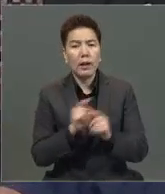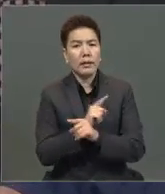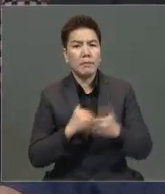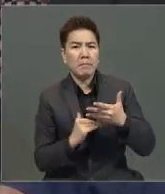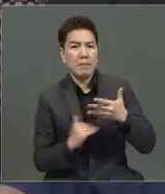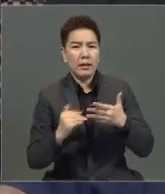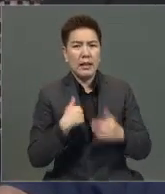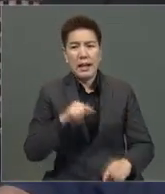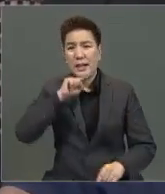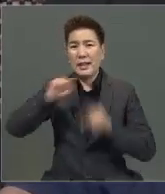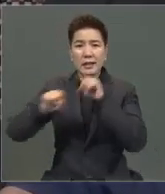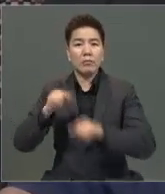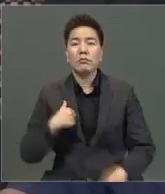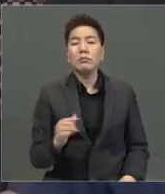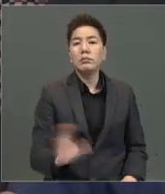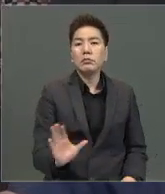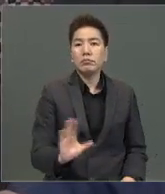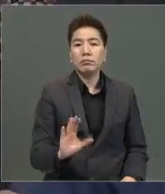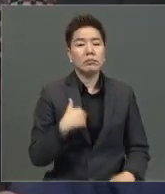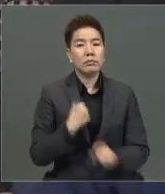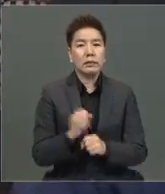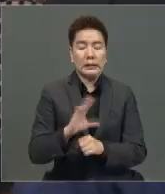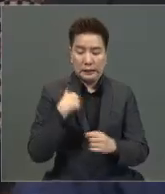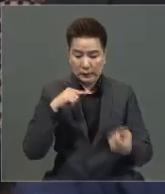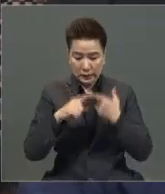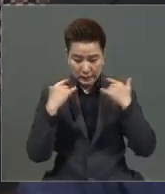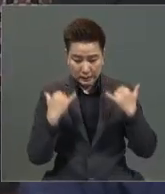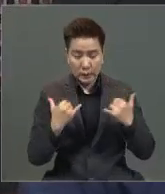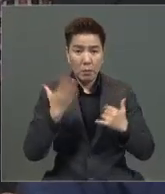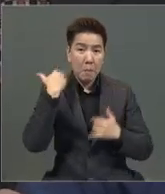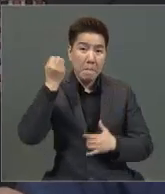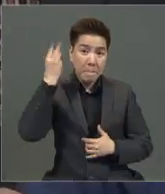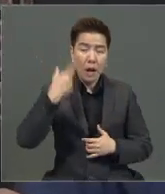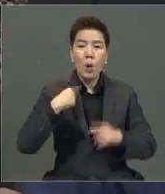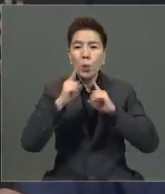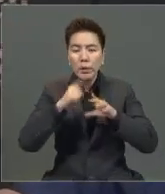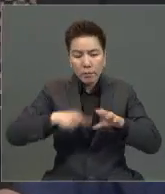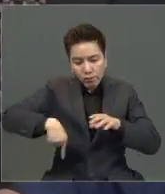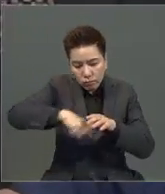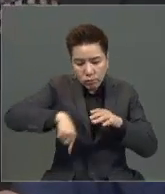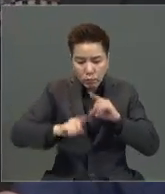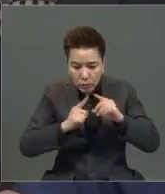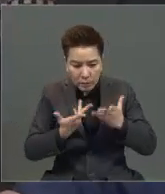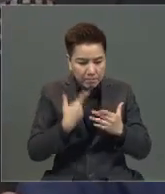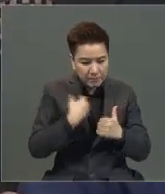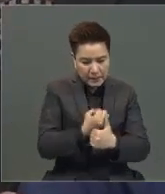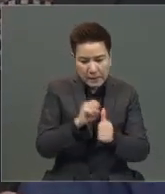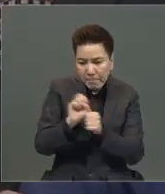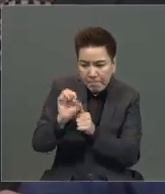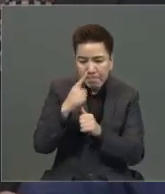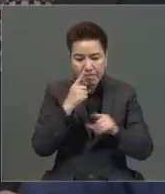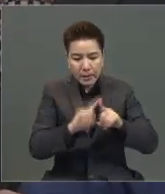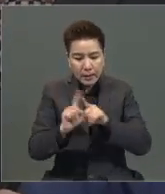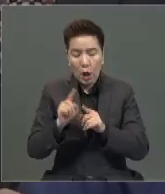ปสั่งให้ทำให้นั่นทำให้นี่มันทำไม่ได้ที่ผ่านมาก็ส่วนใหญ่จะคุยภายในข้อเสนอในส่วนตัวภายใน